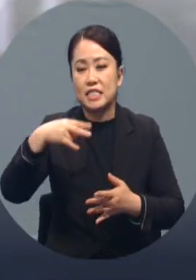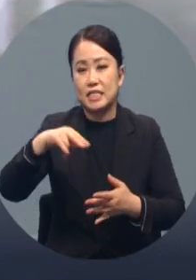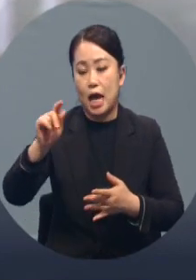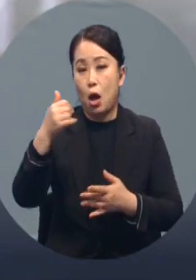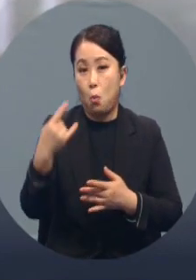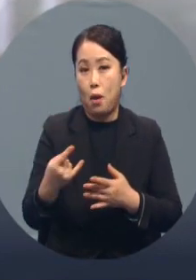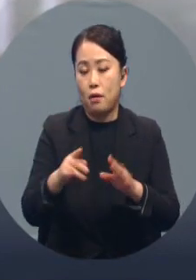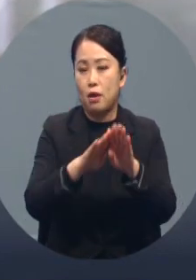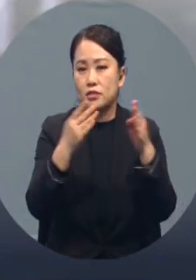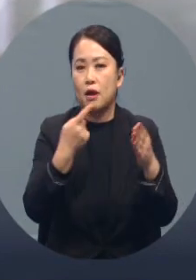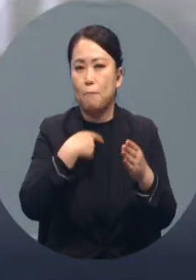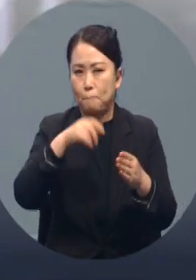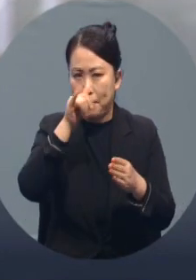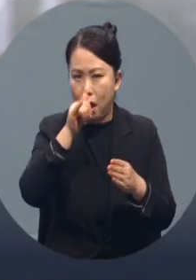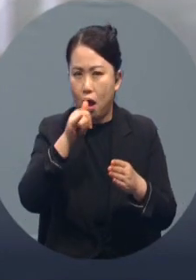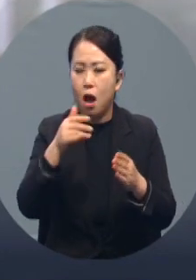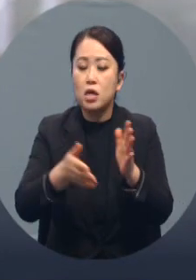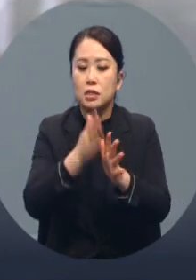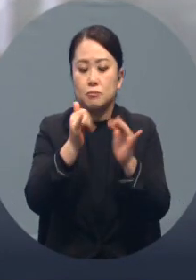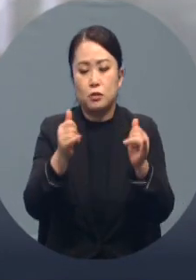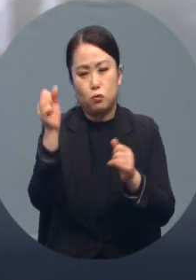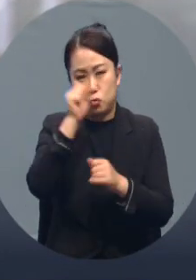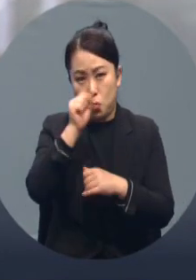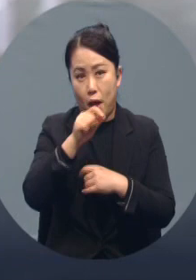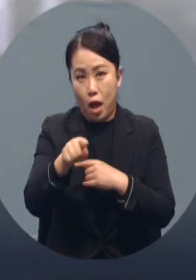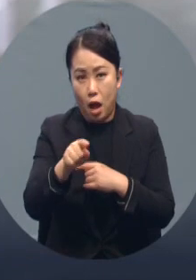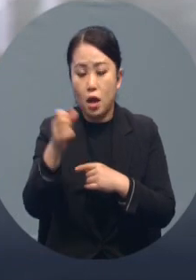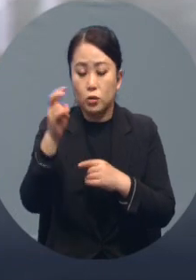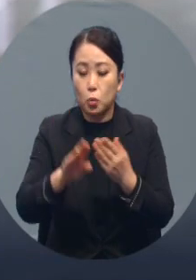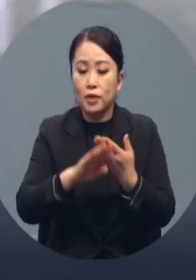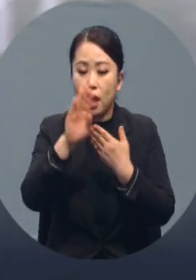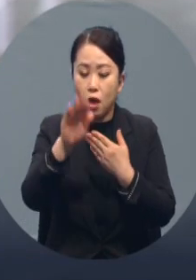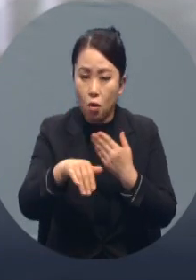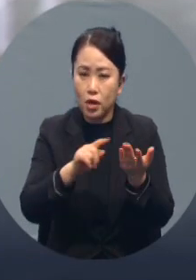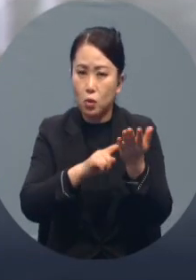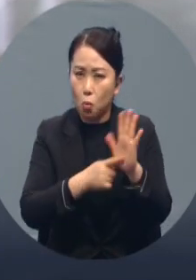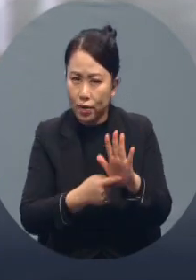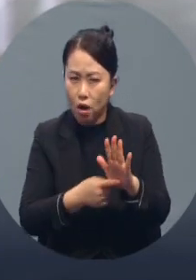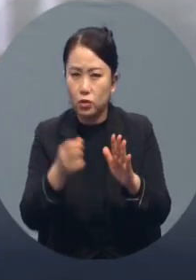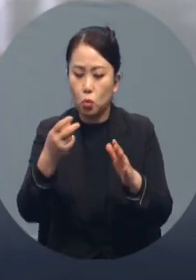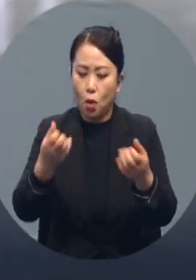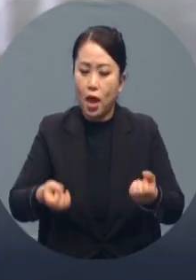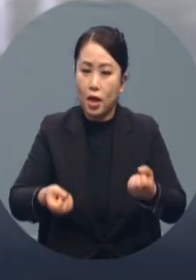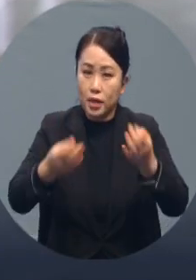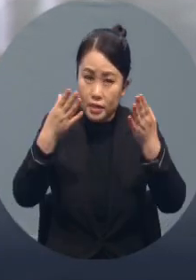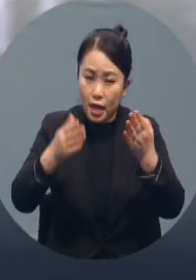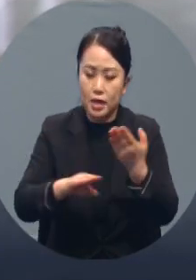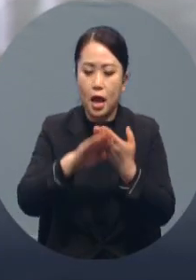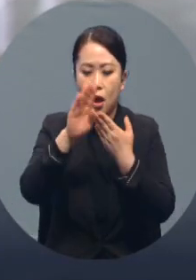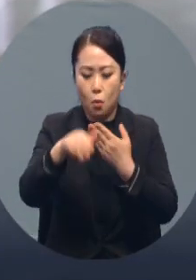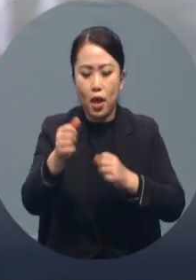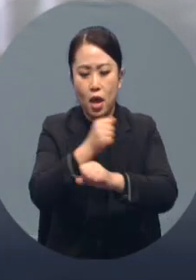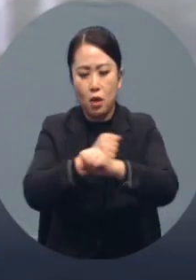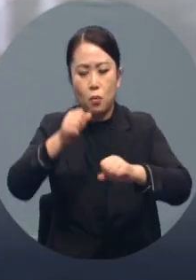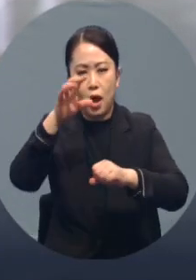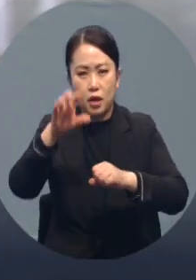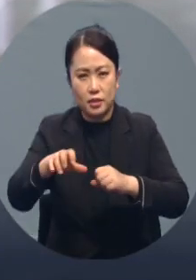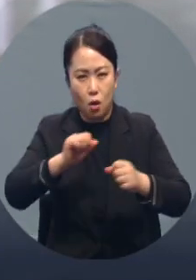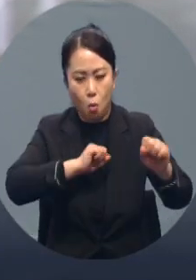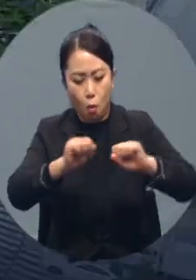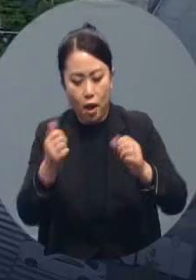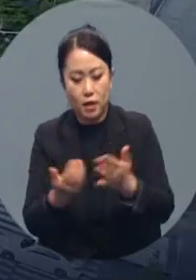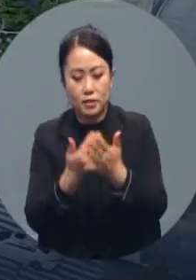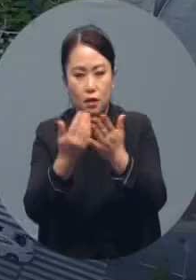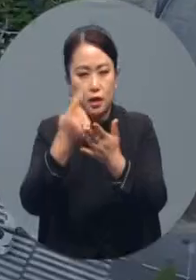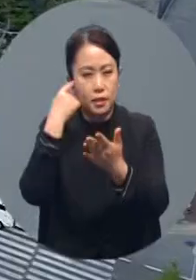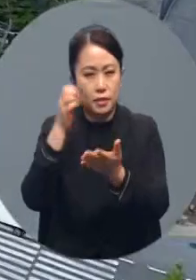시민들이 좋아하셨고요. 그다음에 대형 야외 공연 행사, 그래서 야외 광장 활성화에 많은 신경을 기울인 바